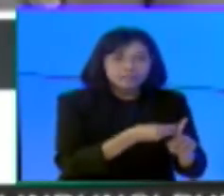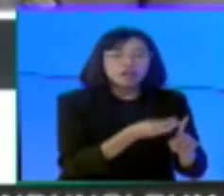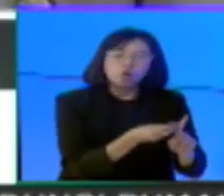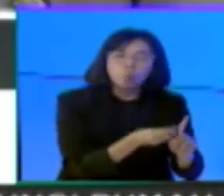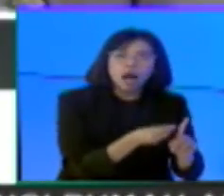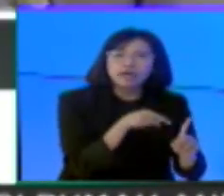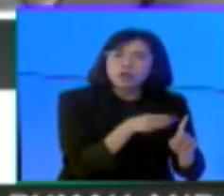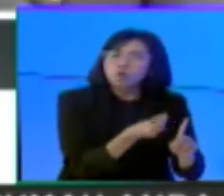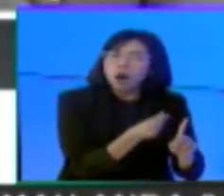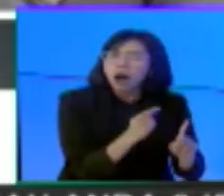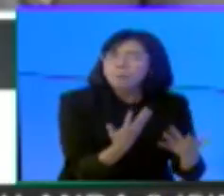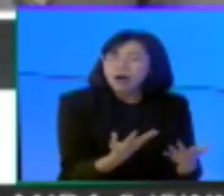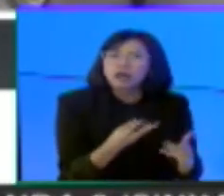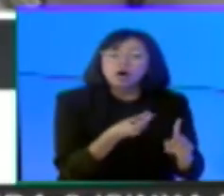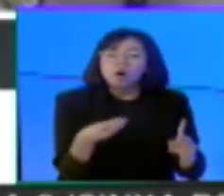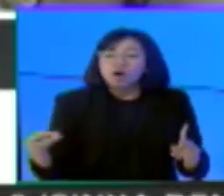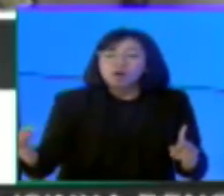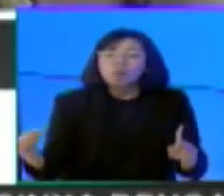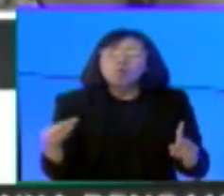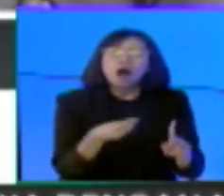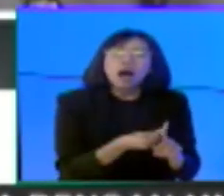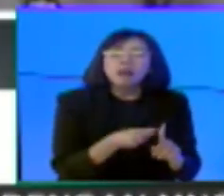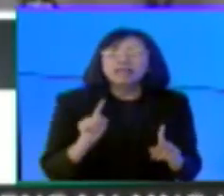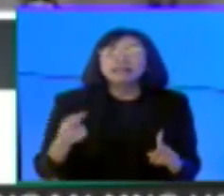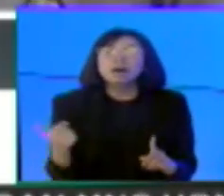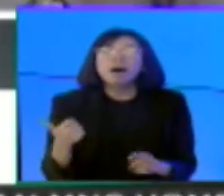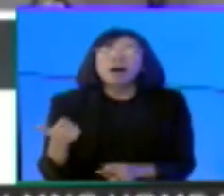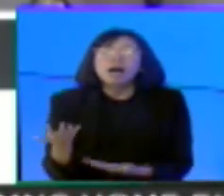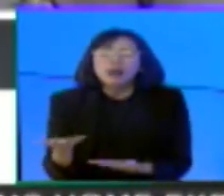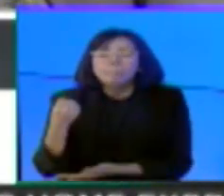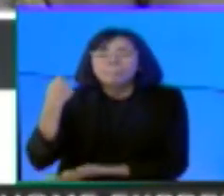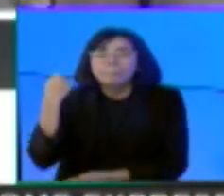salah satu tersangka ya, bukan dari rekening perusahaan, tapi dari satu tersangka